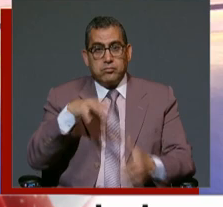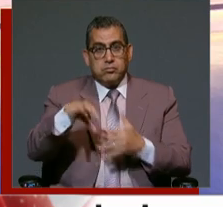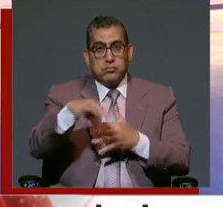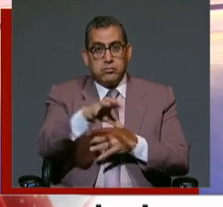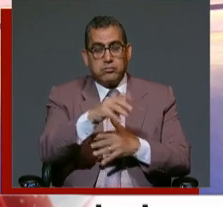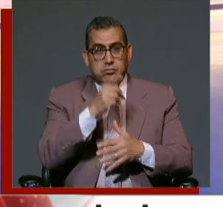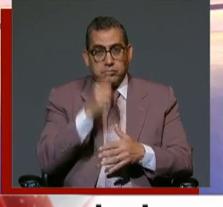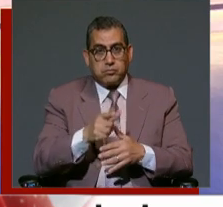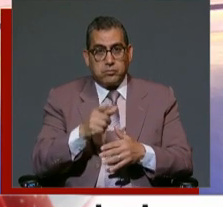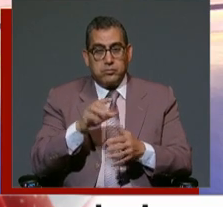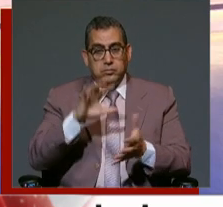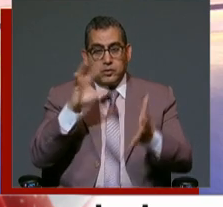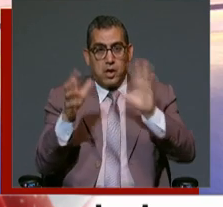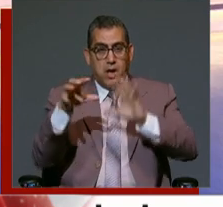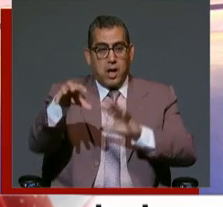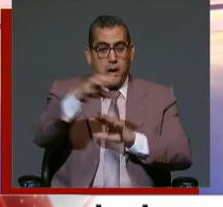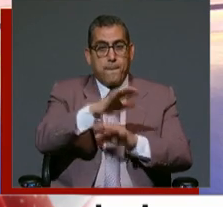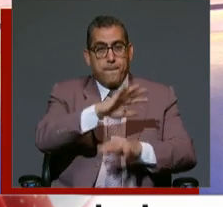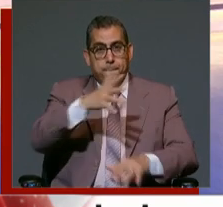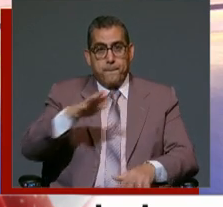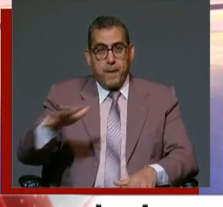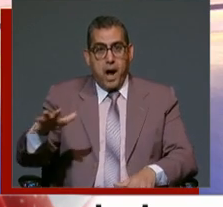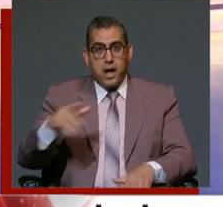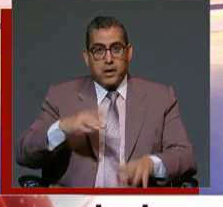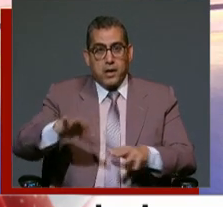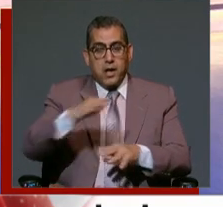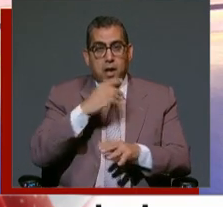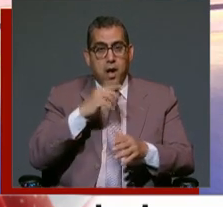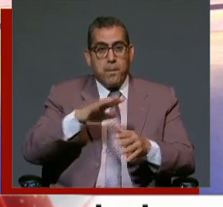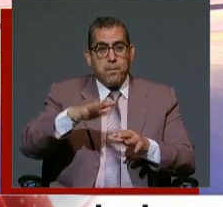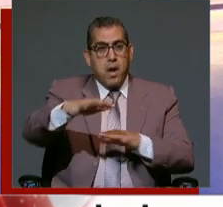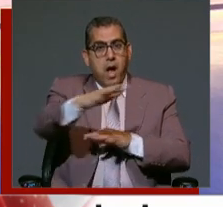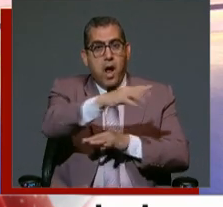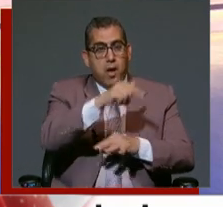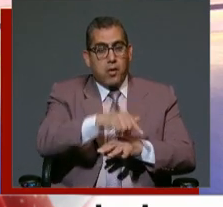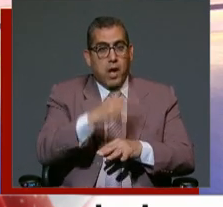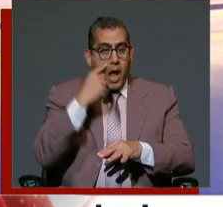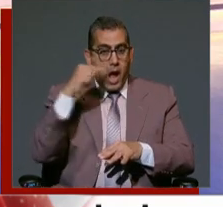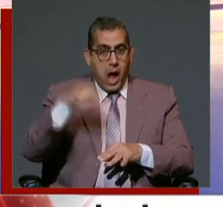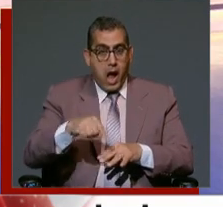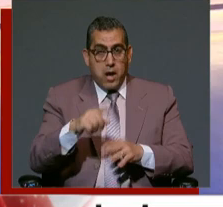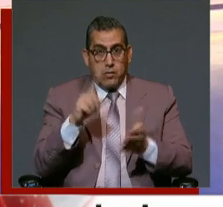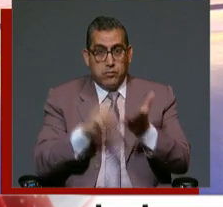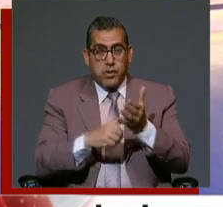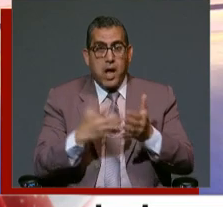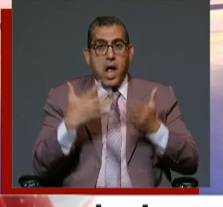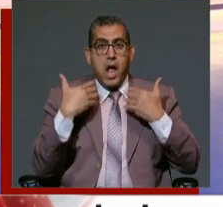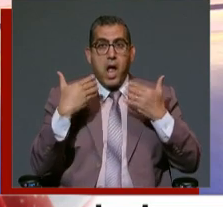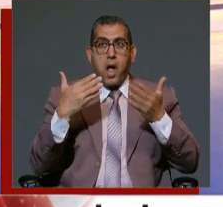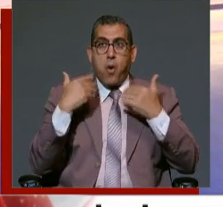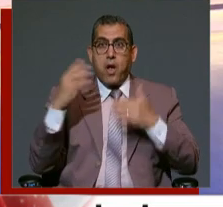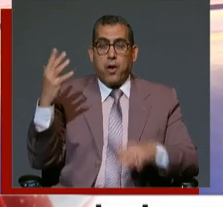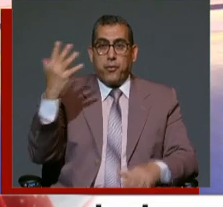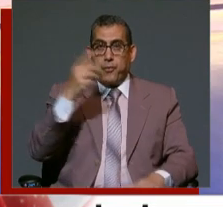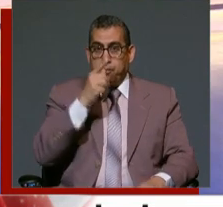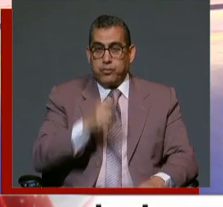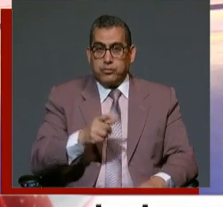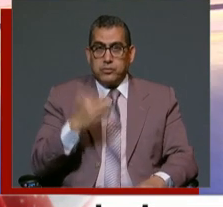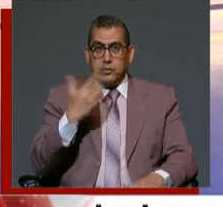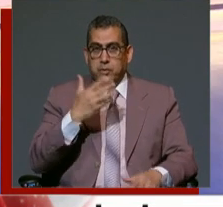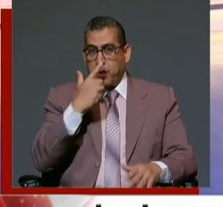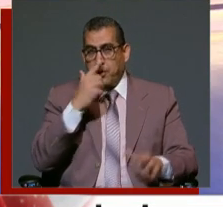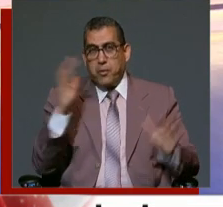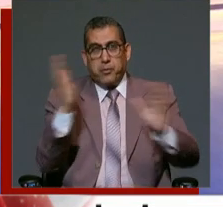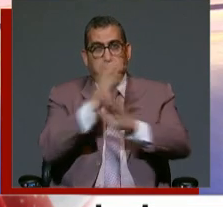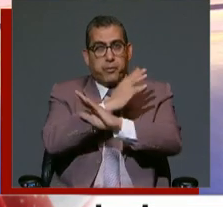كذلك في البحار والمحيطات الحياة المائية أو كذلك في الهواء، والحد من ملوثات الهواء